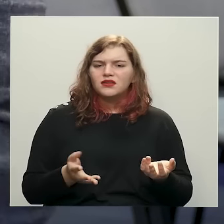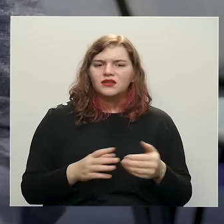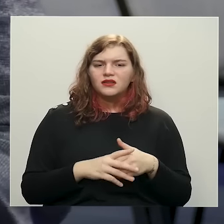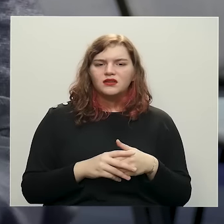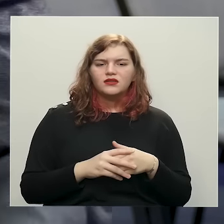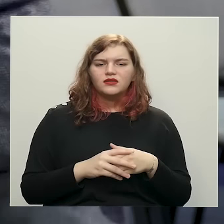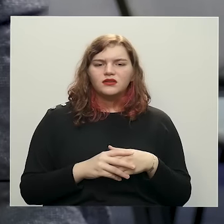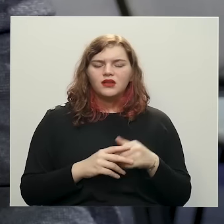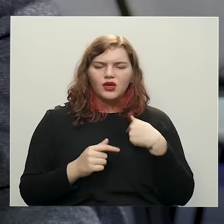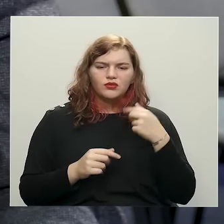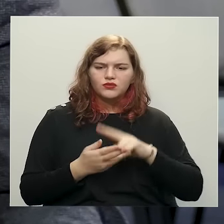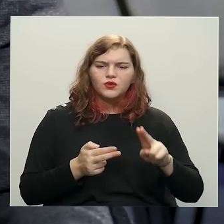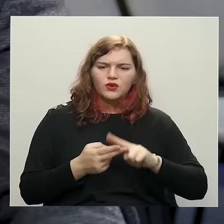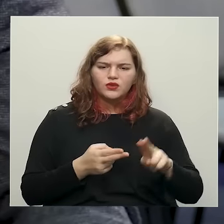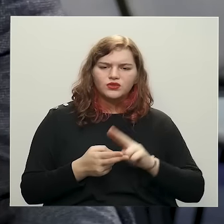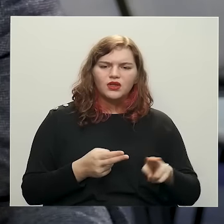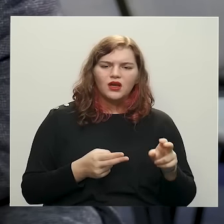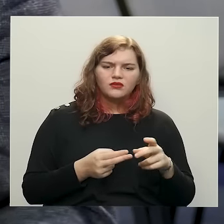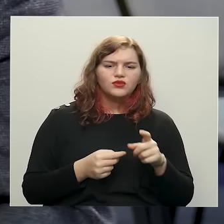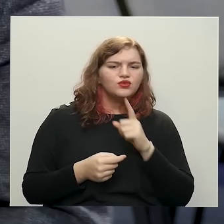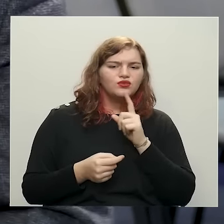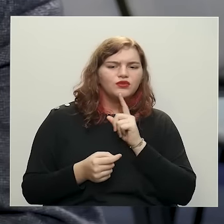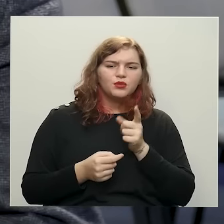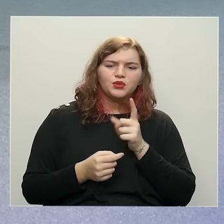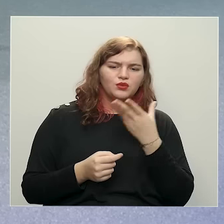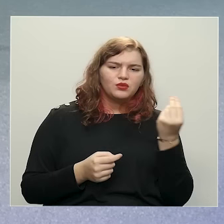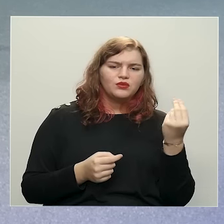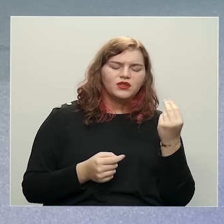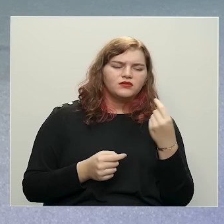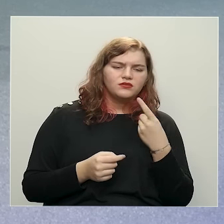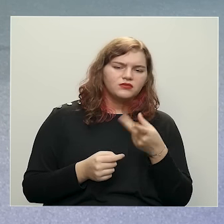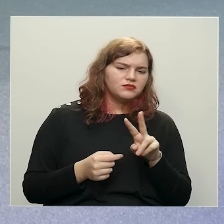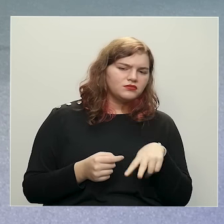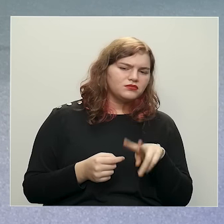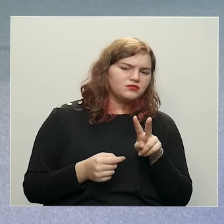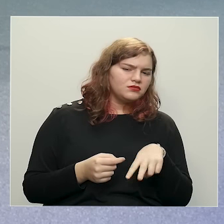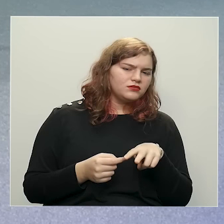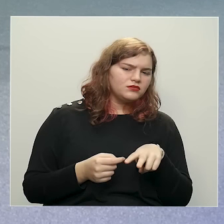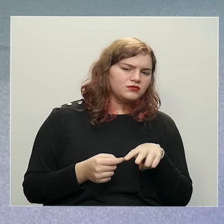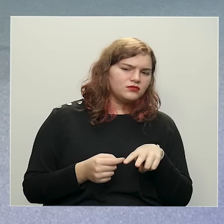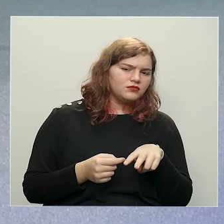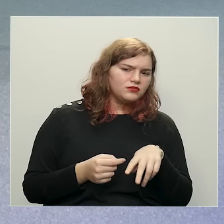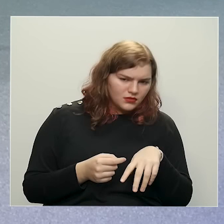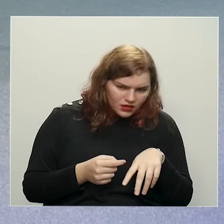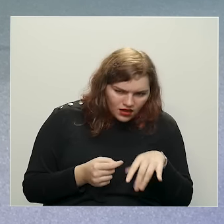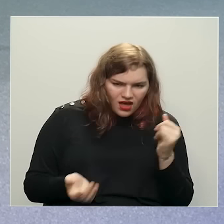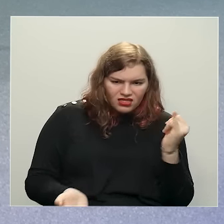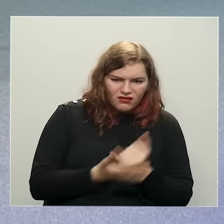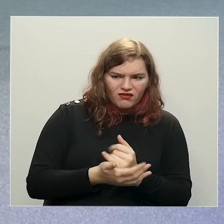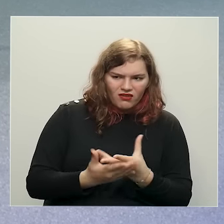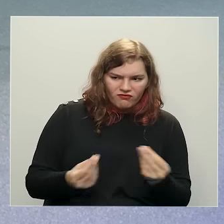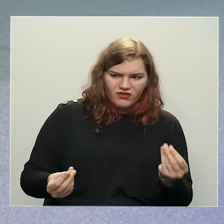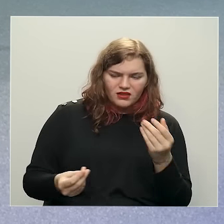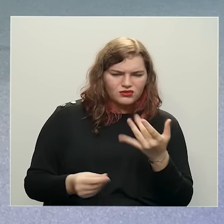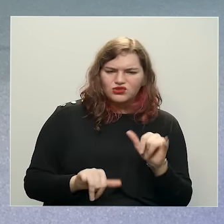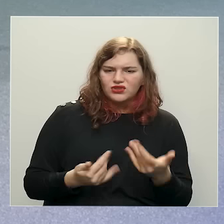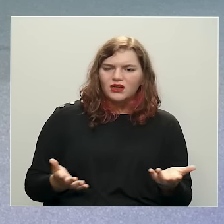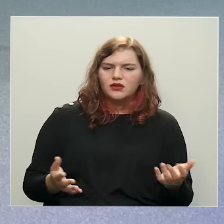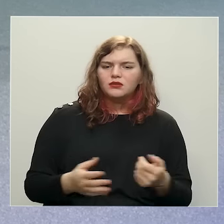de, mai știam că el. Și numele ăsta, nu e așa ușor de uitat. Să uite el, da mă, așa este mă. Băi, dar ce s-a întâmplat,